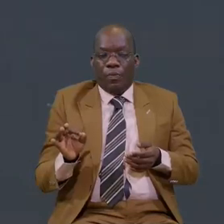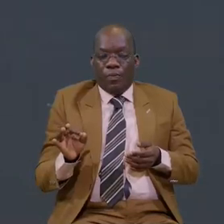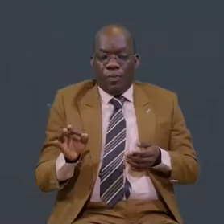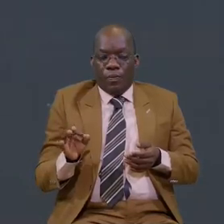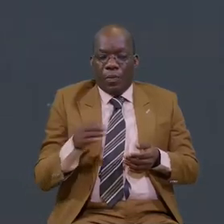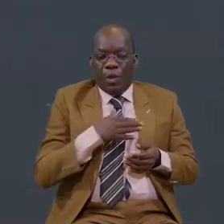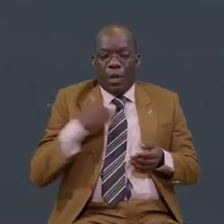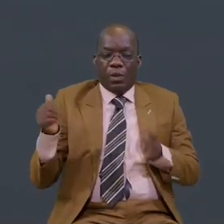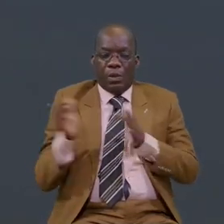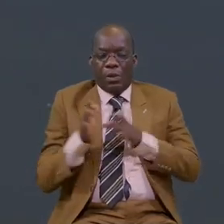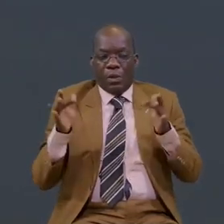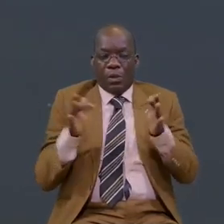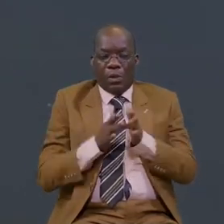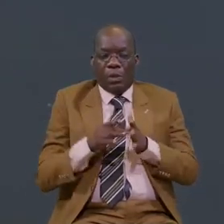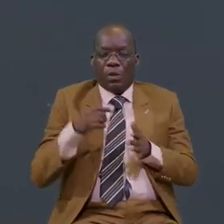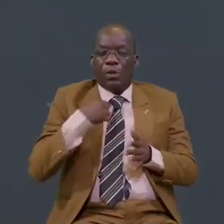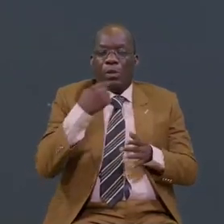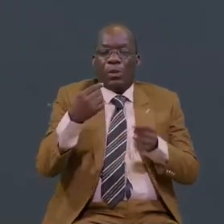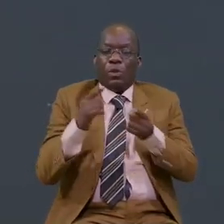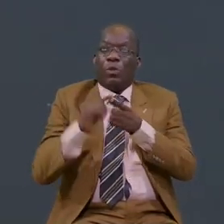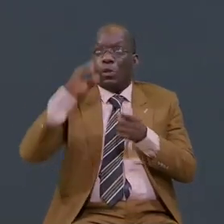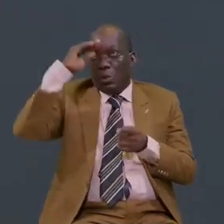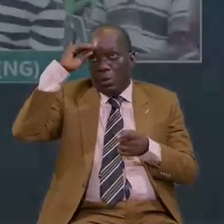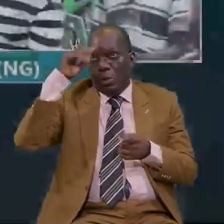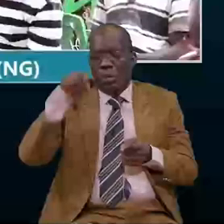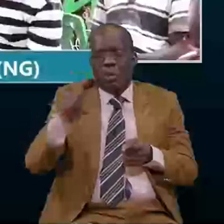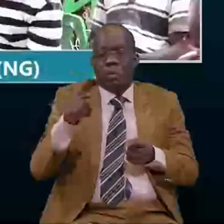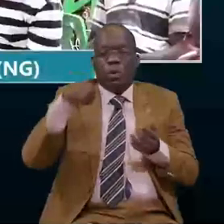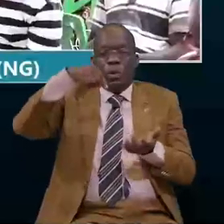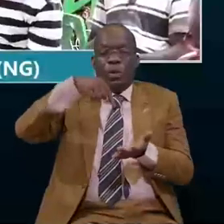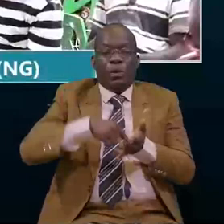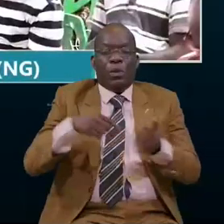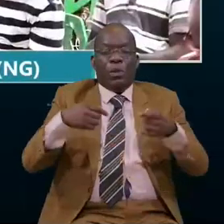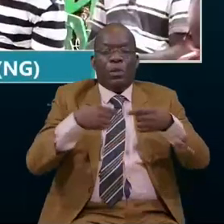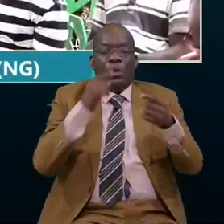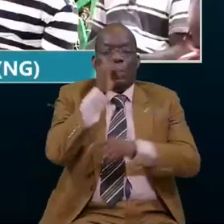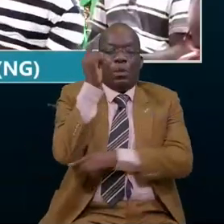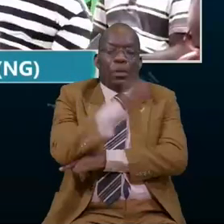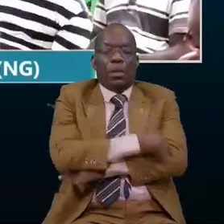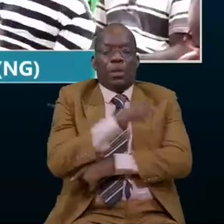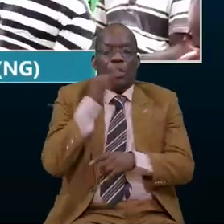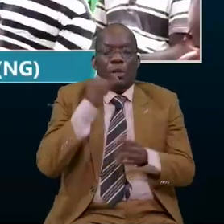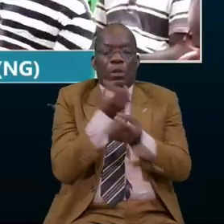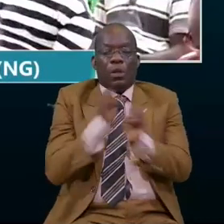restitution. Verset 9. Verset 9. Jésus lui dit,